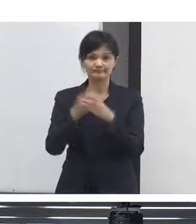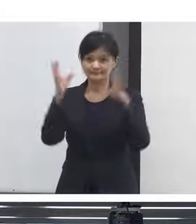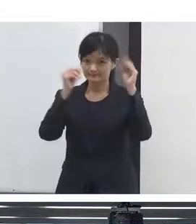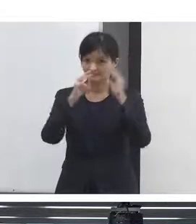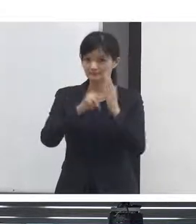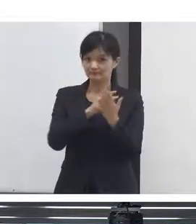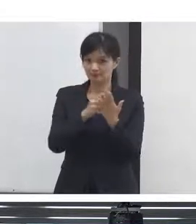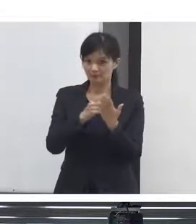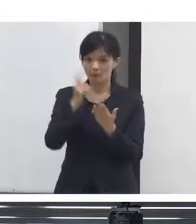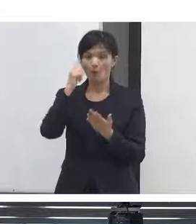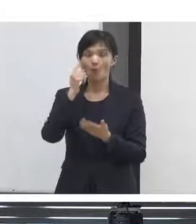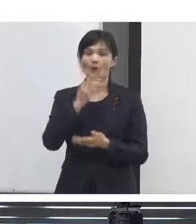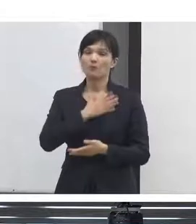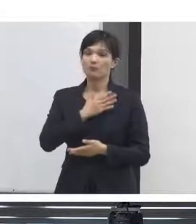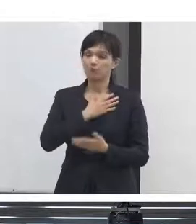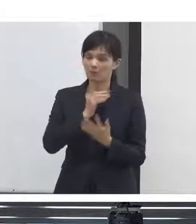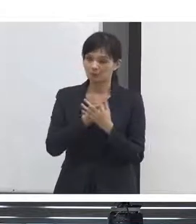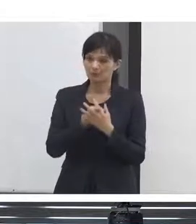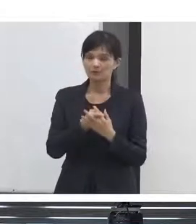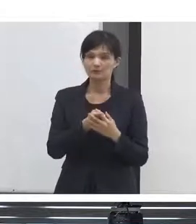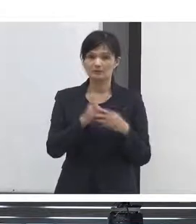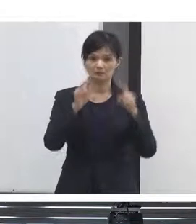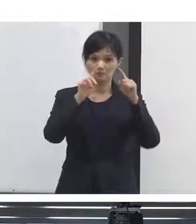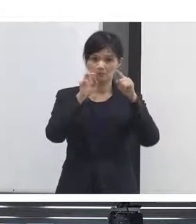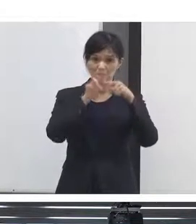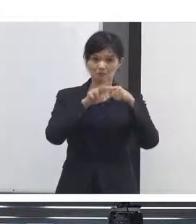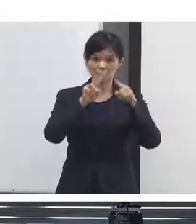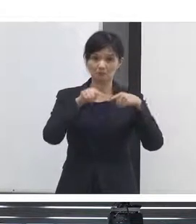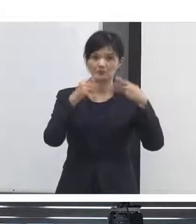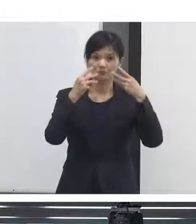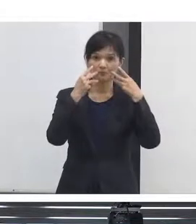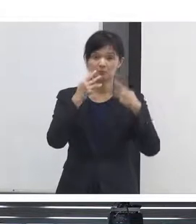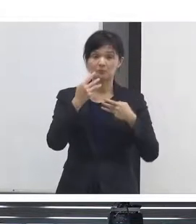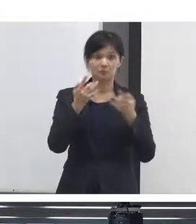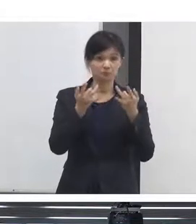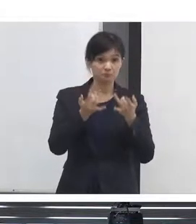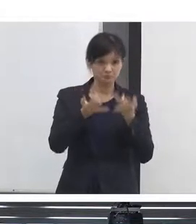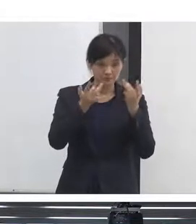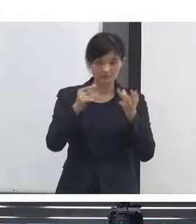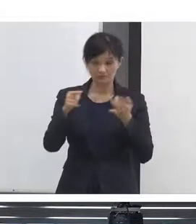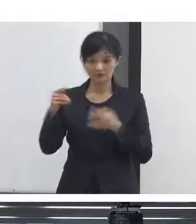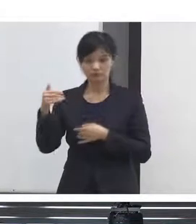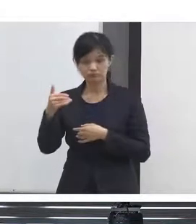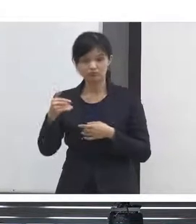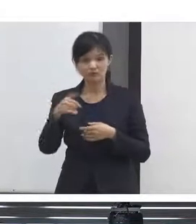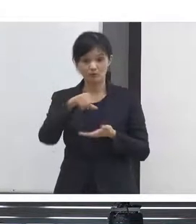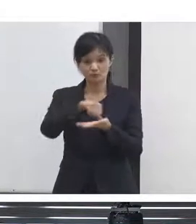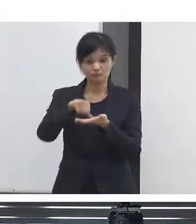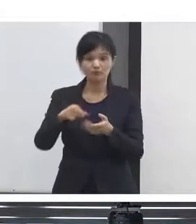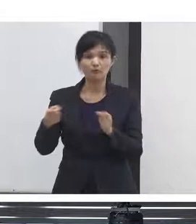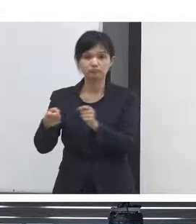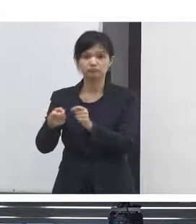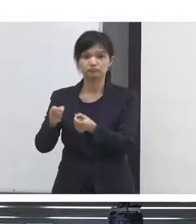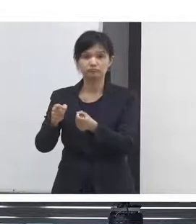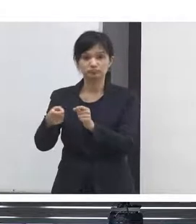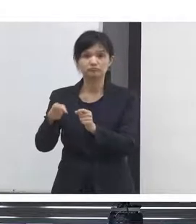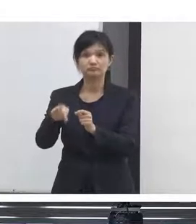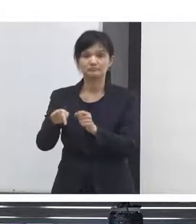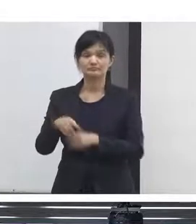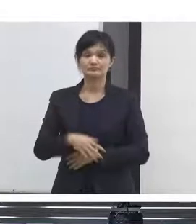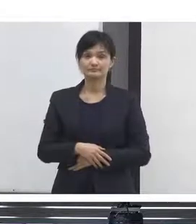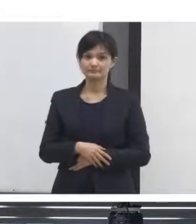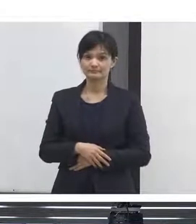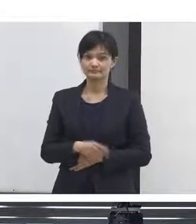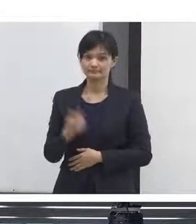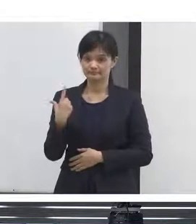是种在这个比库町 is planted at 哦。那它就可以做这样的描述了。那韭菜 is planted at 比库町这样子的一个组成，